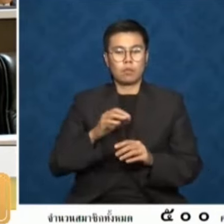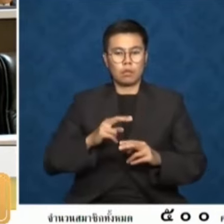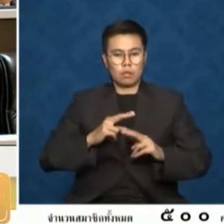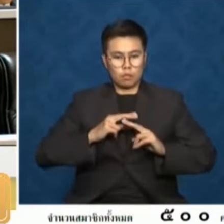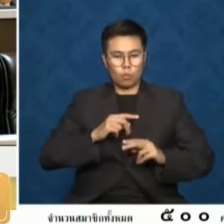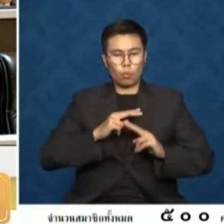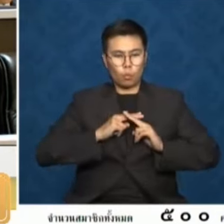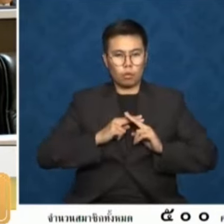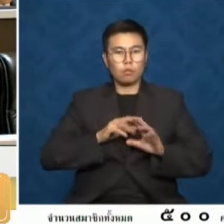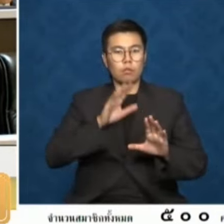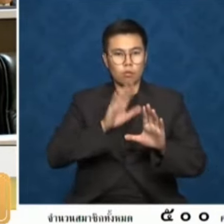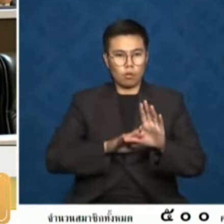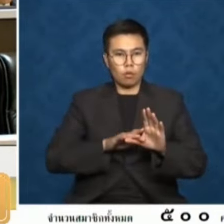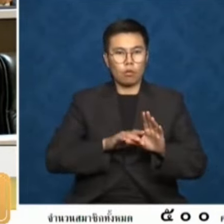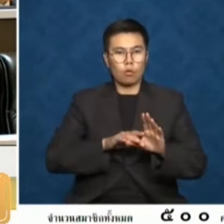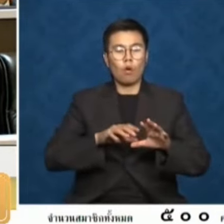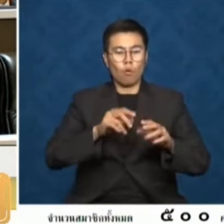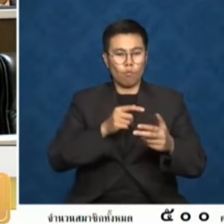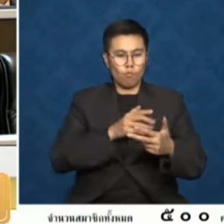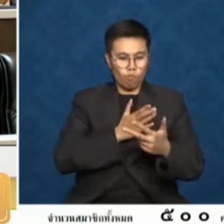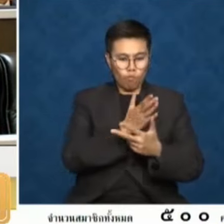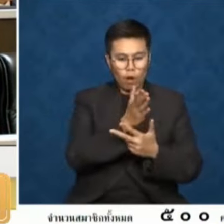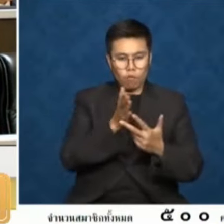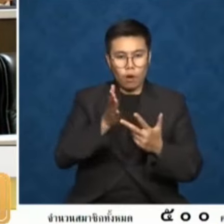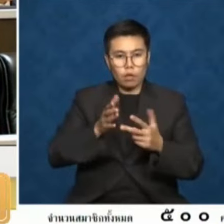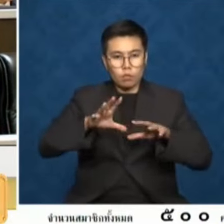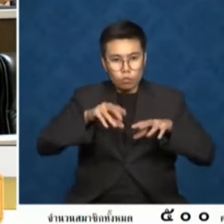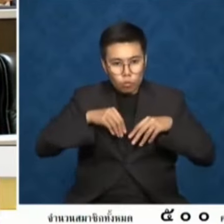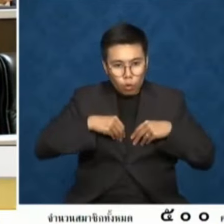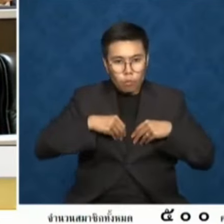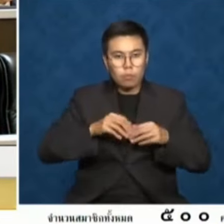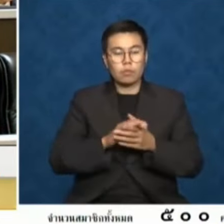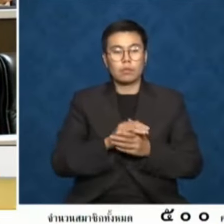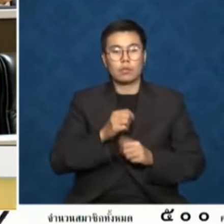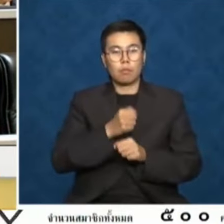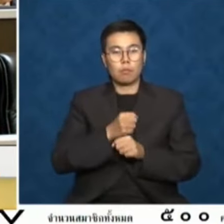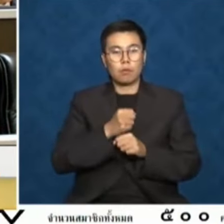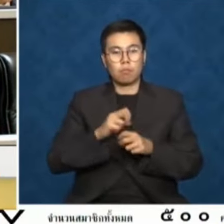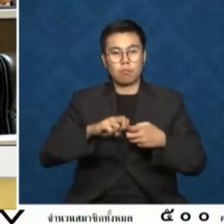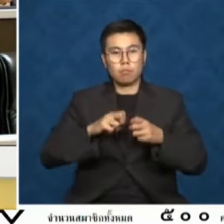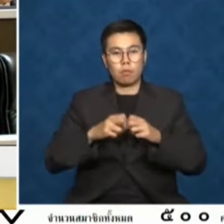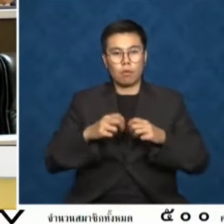จซึ่งต้องยินยอมกันทั้ง3ฝ่ายจึงทำให้เกิดปัญหาความขัดแย้ง